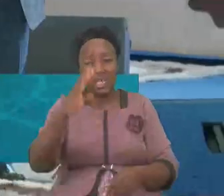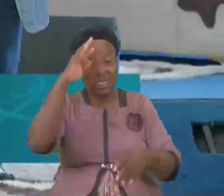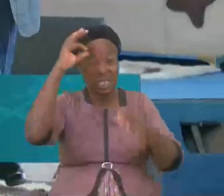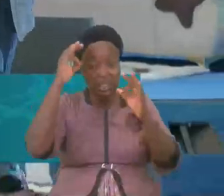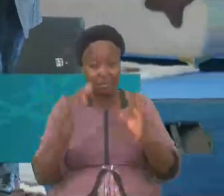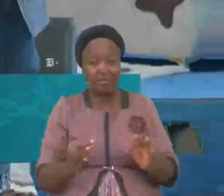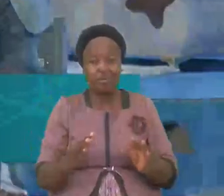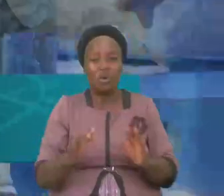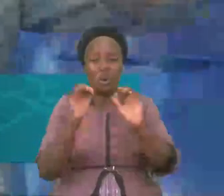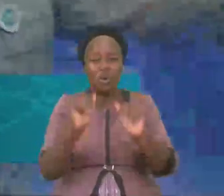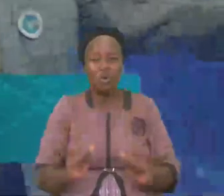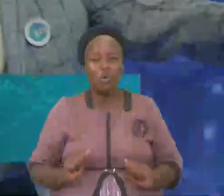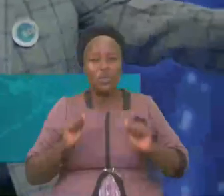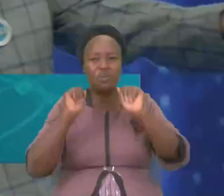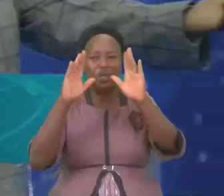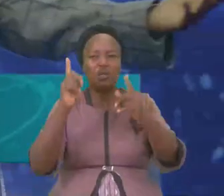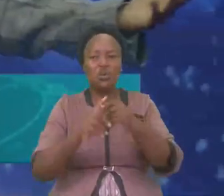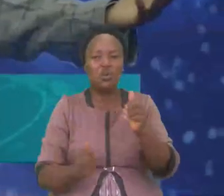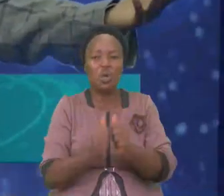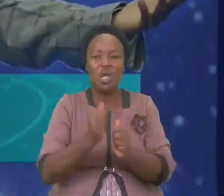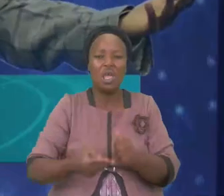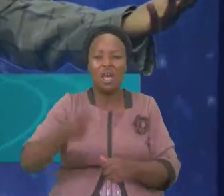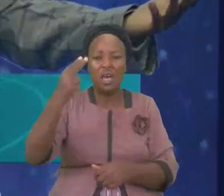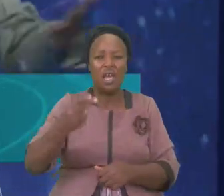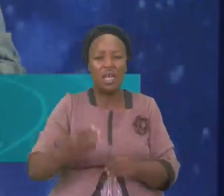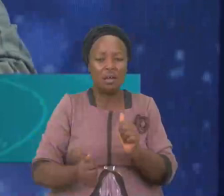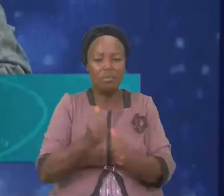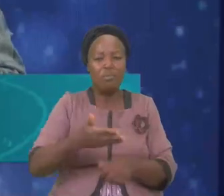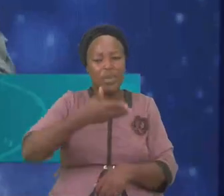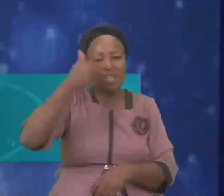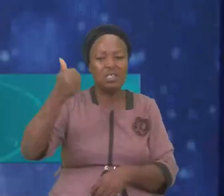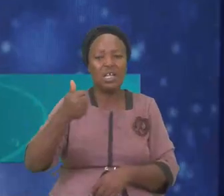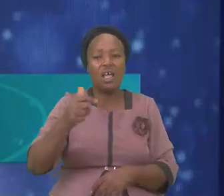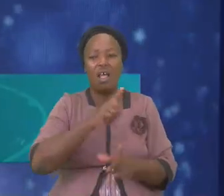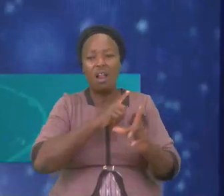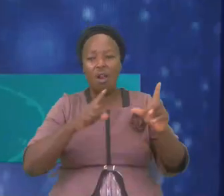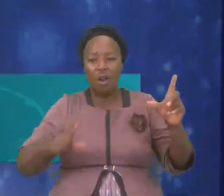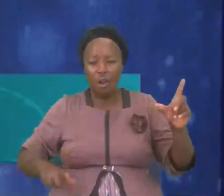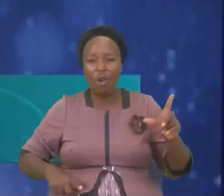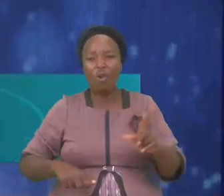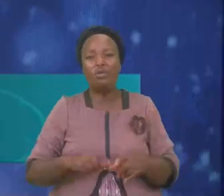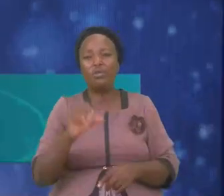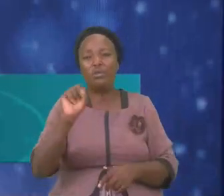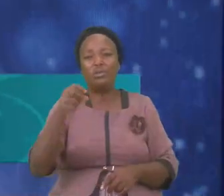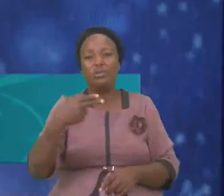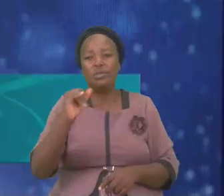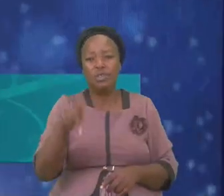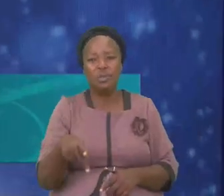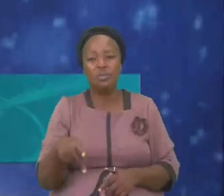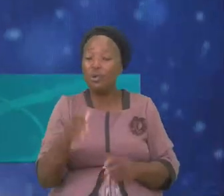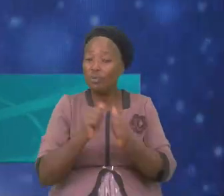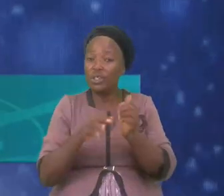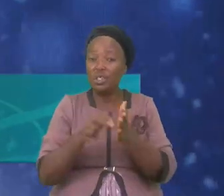L'engagement décisif à une seigneurie plus élevée et meilleure. Il y a deux